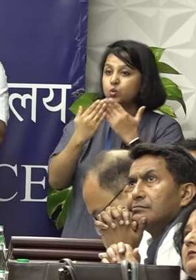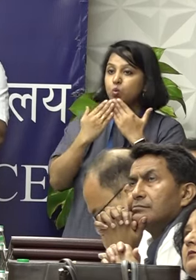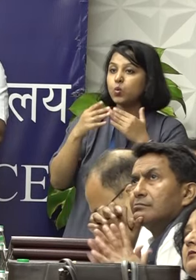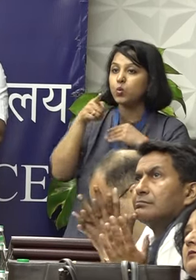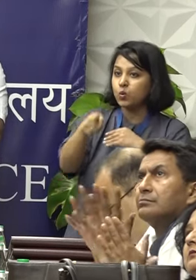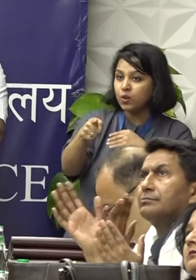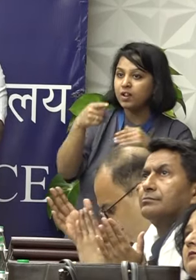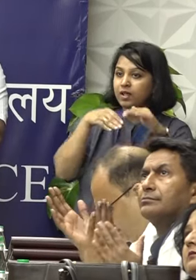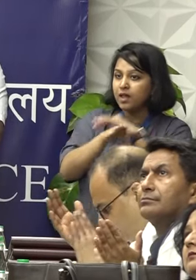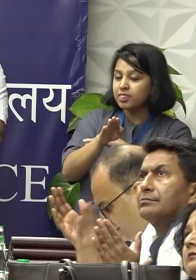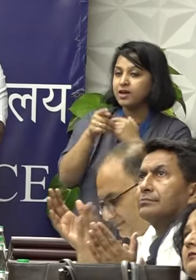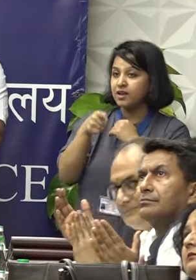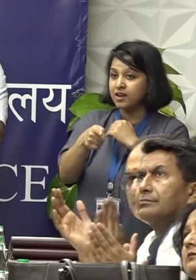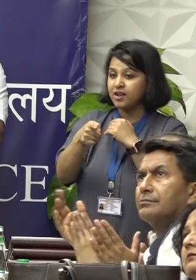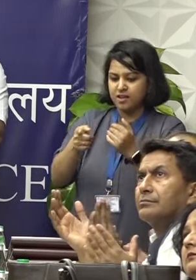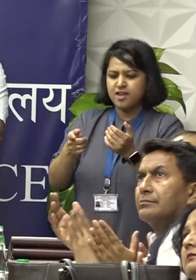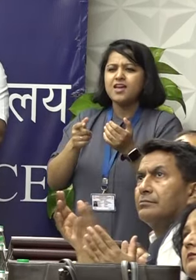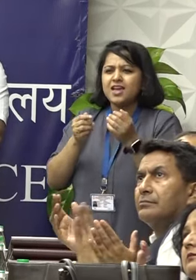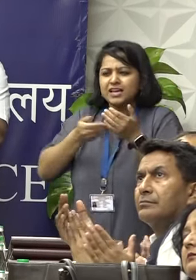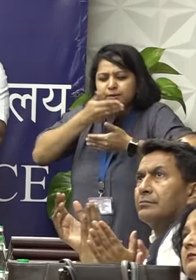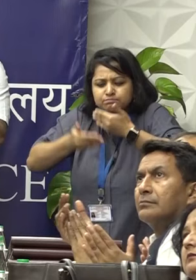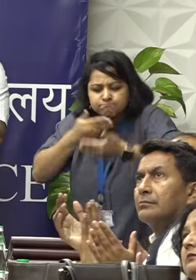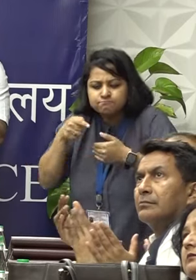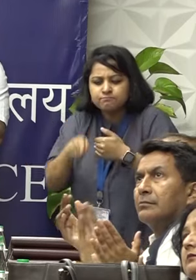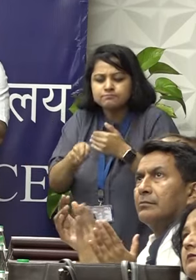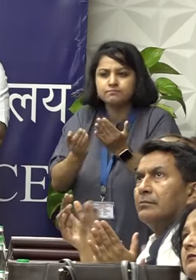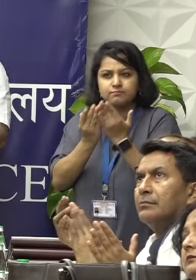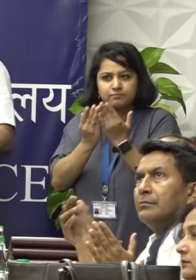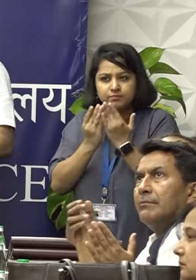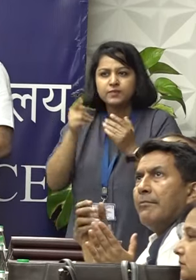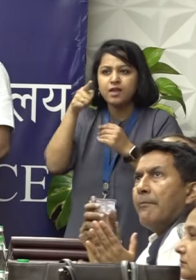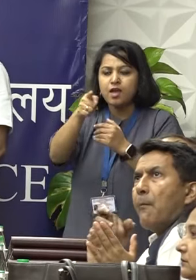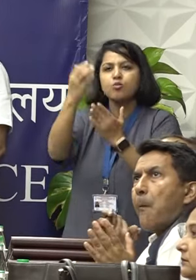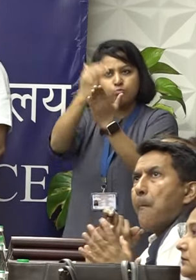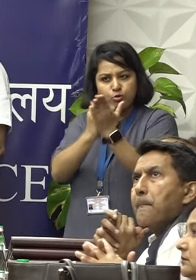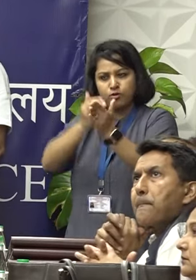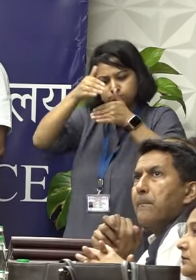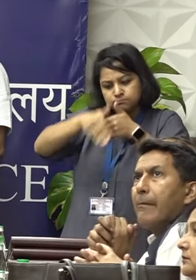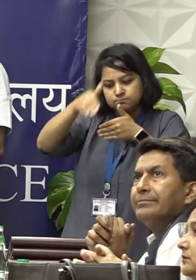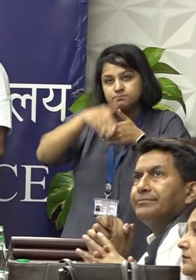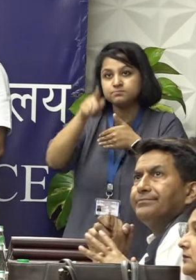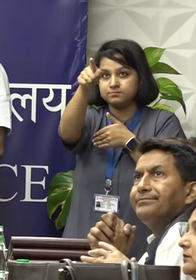लिए विद्यालय स्तर पर साक्षरता विकास पर ऑफलाइन प्रशिक्षण कार्यक्रम इनके साथ चलाया जाएगा।